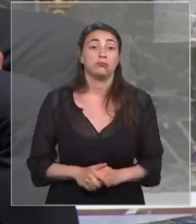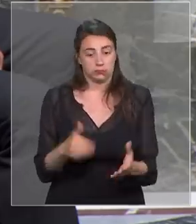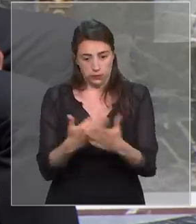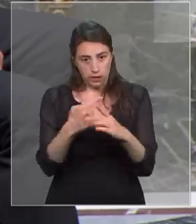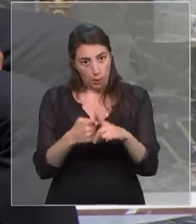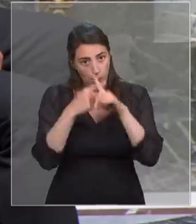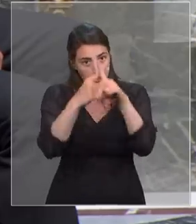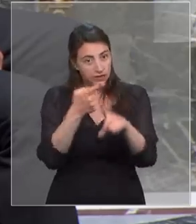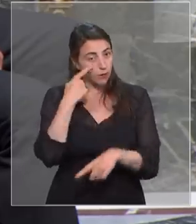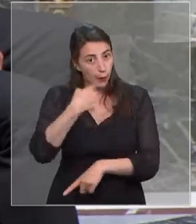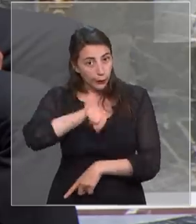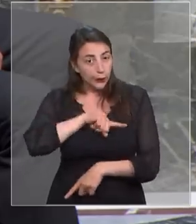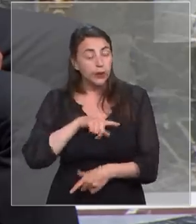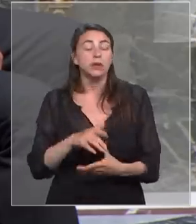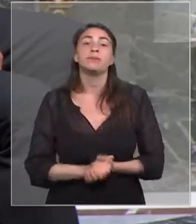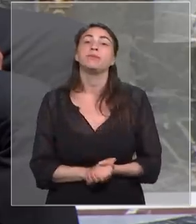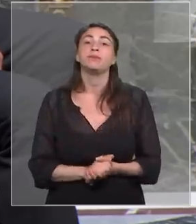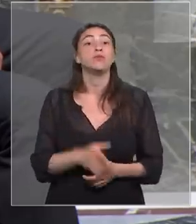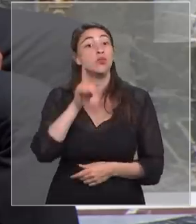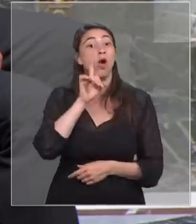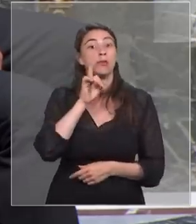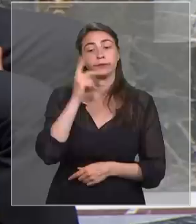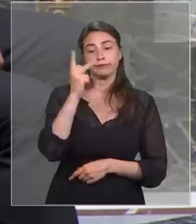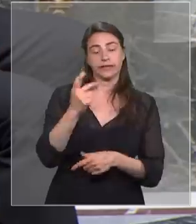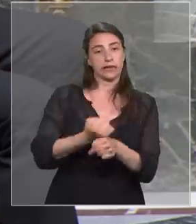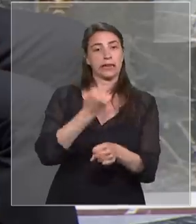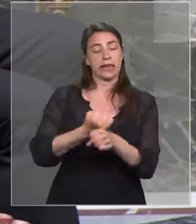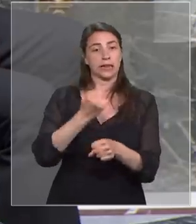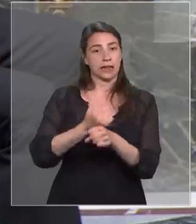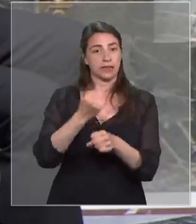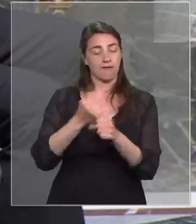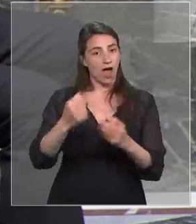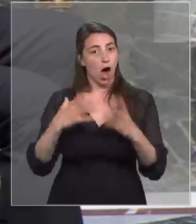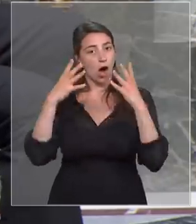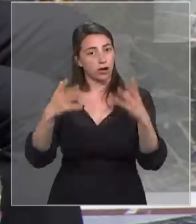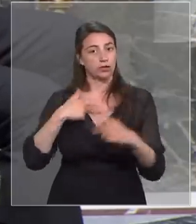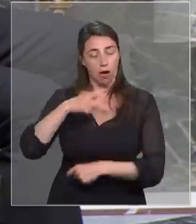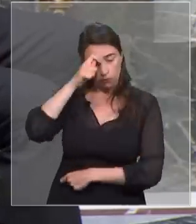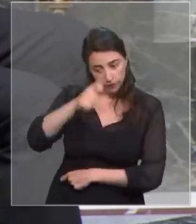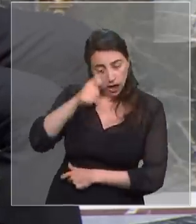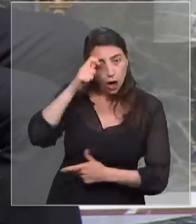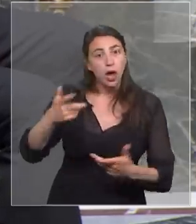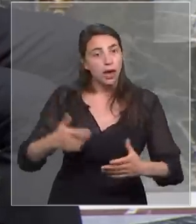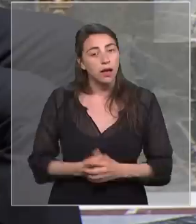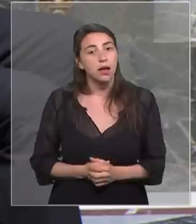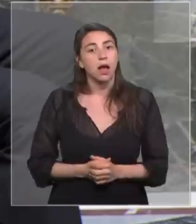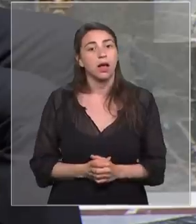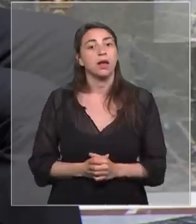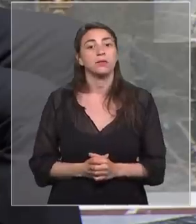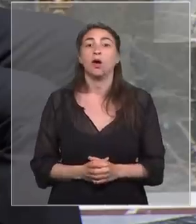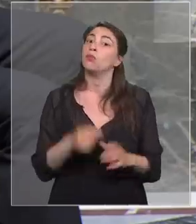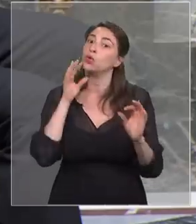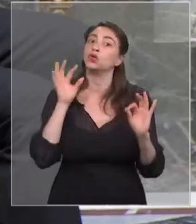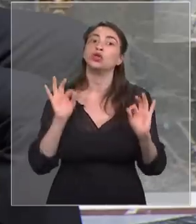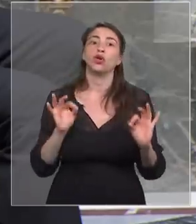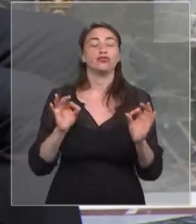positif. La reconnaissance du travail que vous avez engagé personnellement et que toute cette majorité a engagé pour rétablir les finances